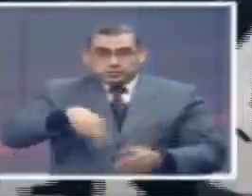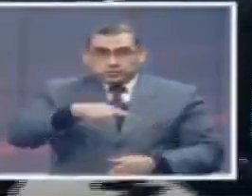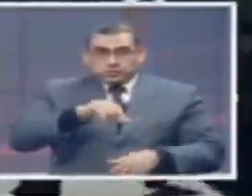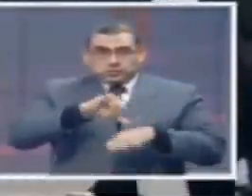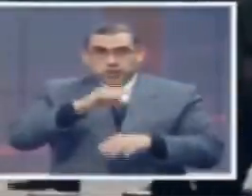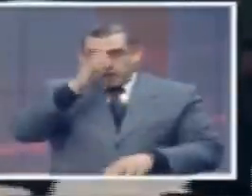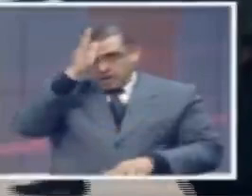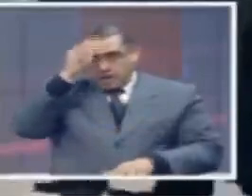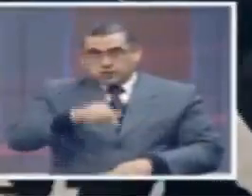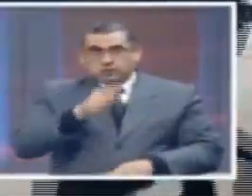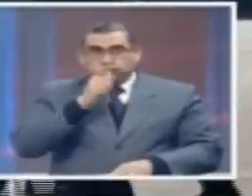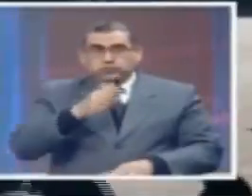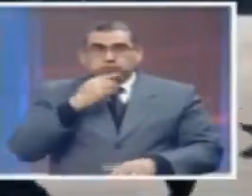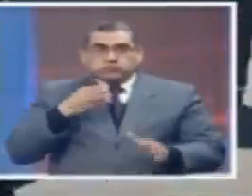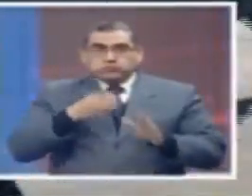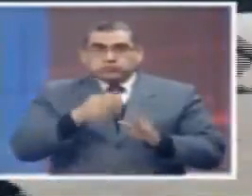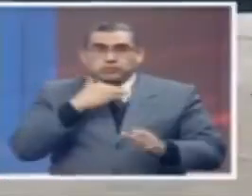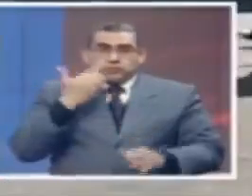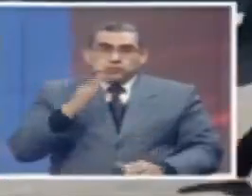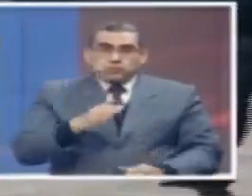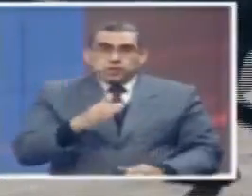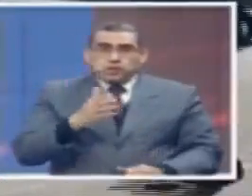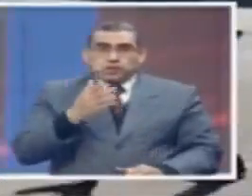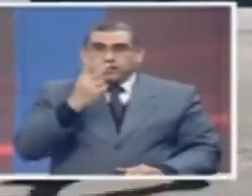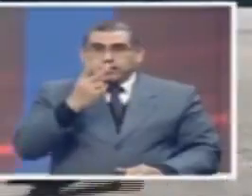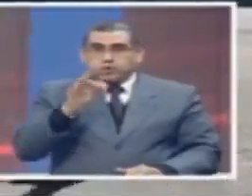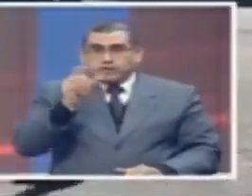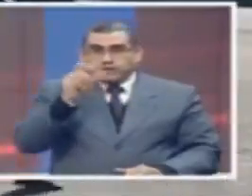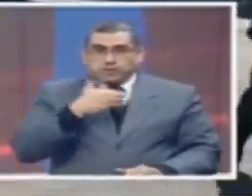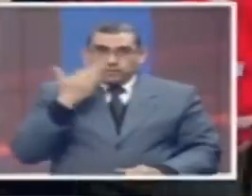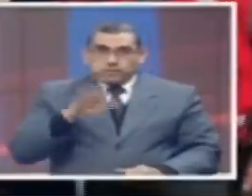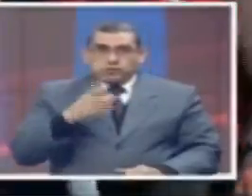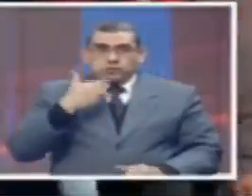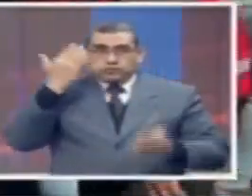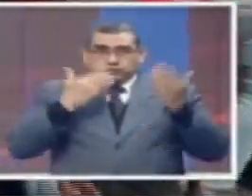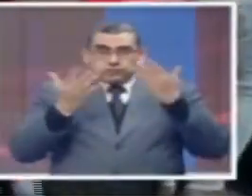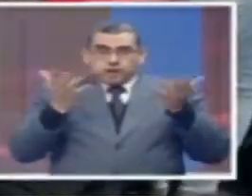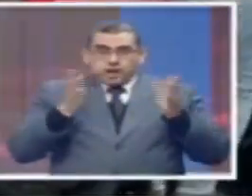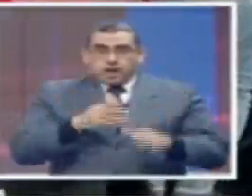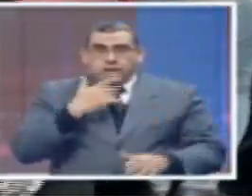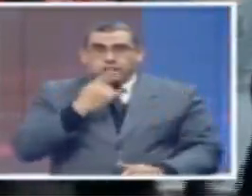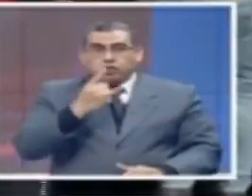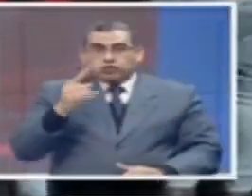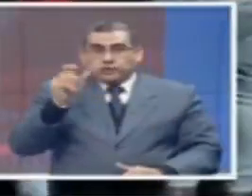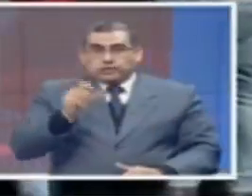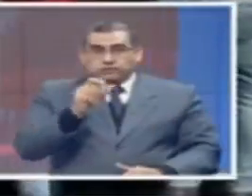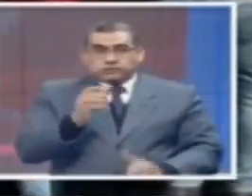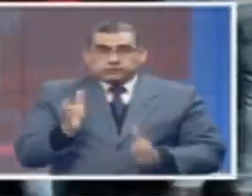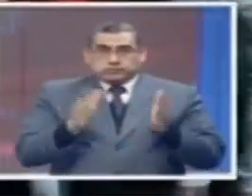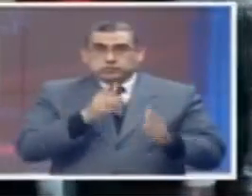العاصمة بغداد، مما أسفر عن مقتل 32 شخصا وإصابة عشرات